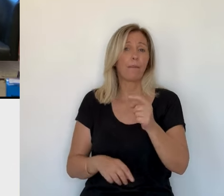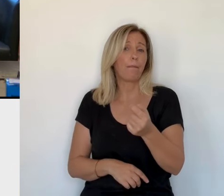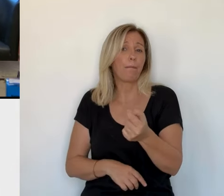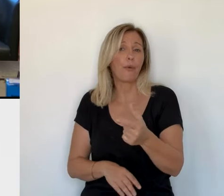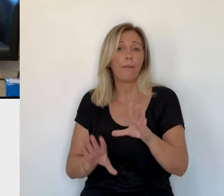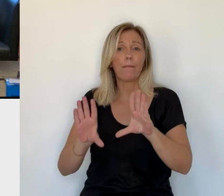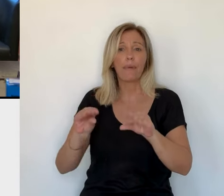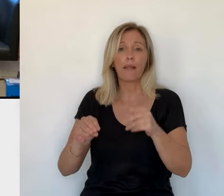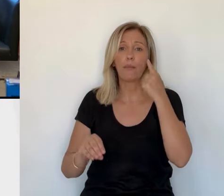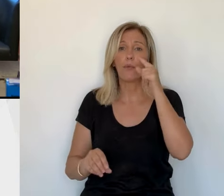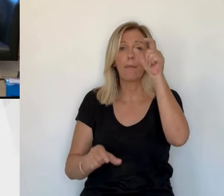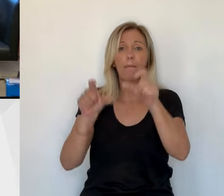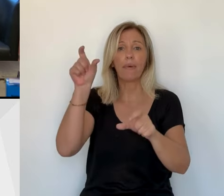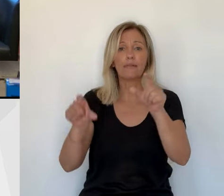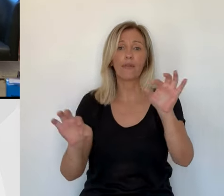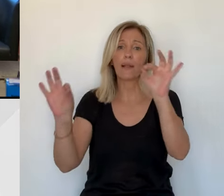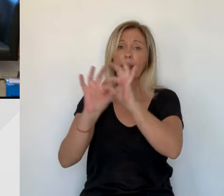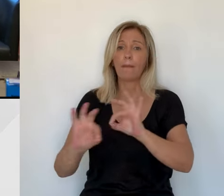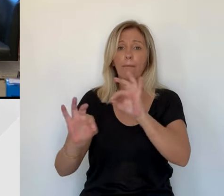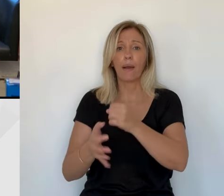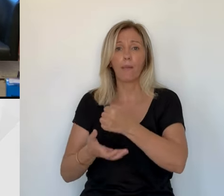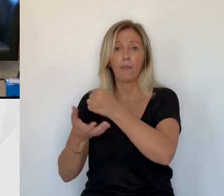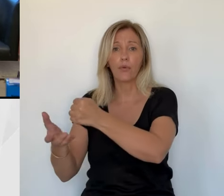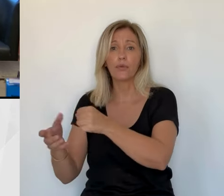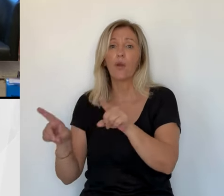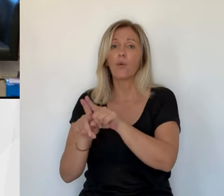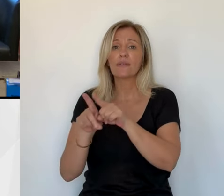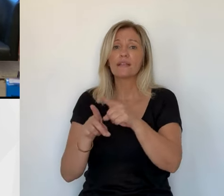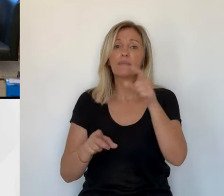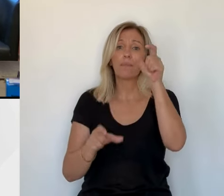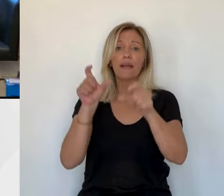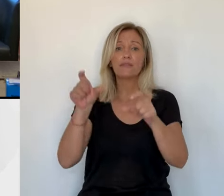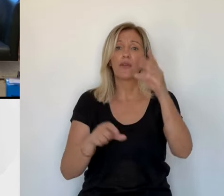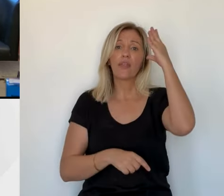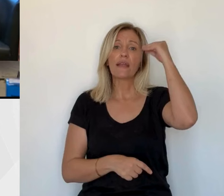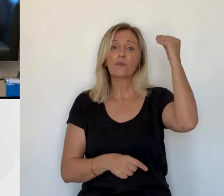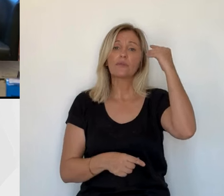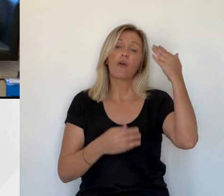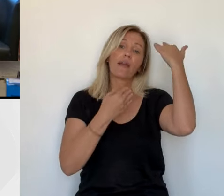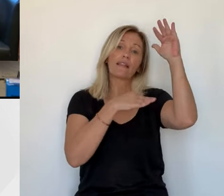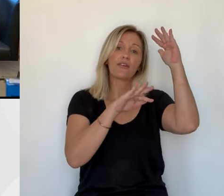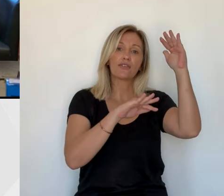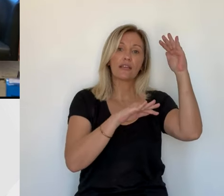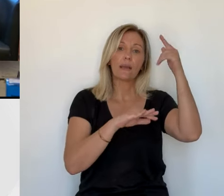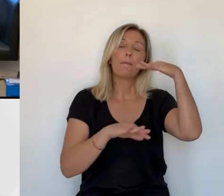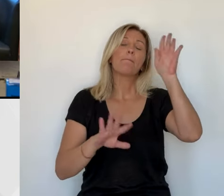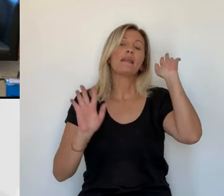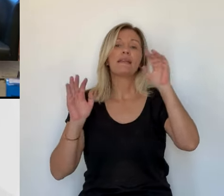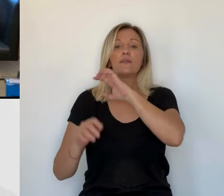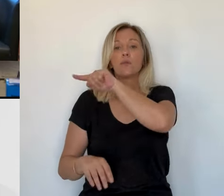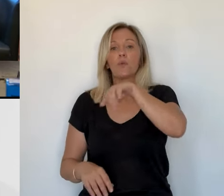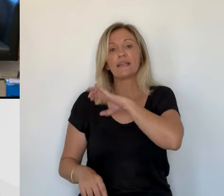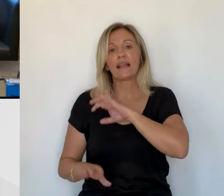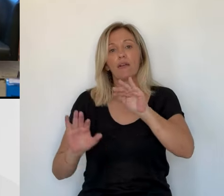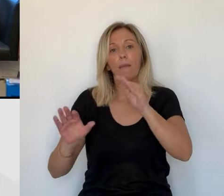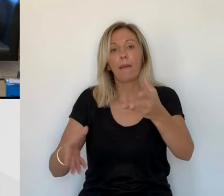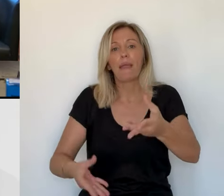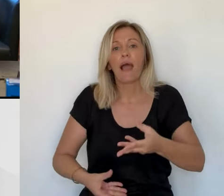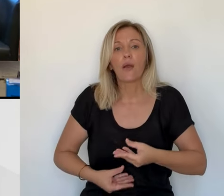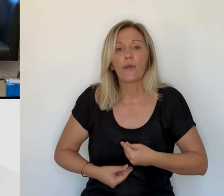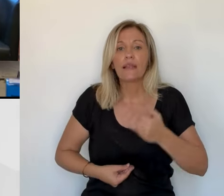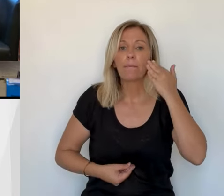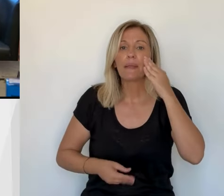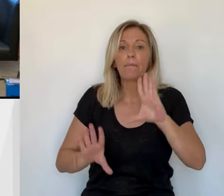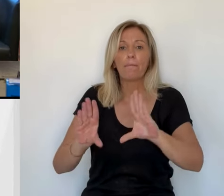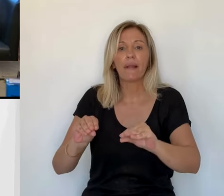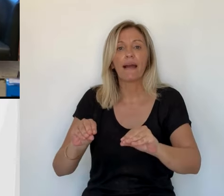une forte attractivité sur un Crous qui a été rénové. Donc les boursiers sont revenus vers nous, et ce qui